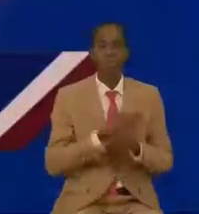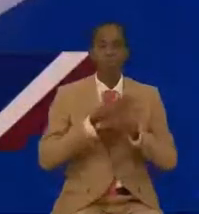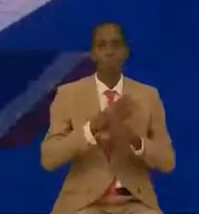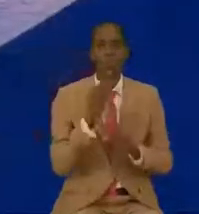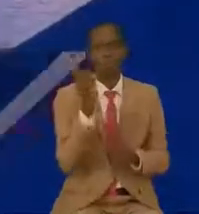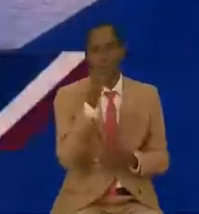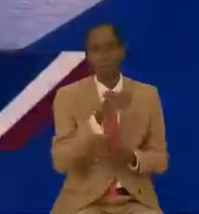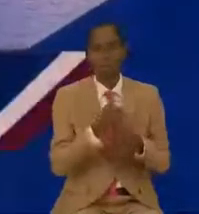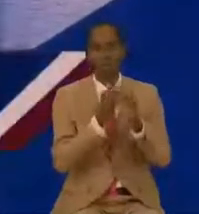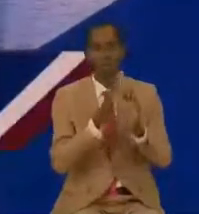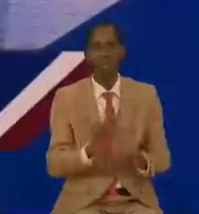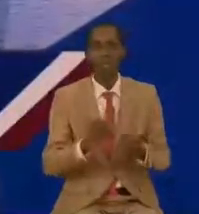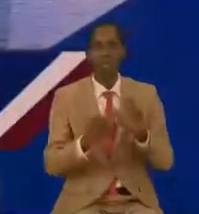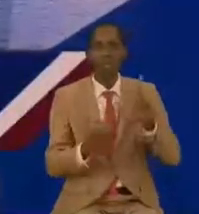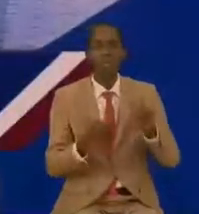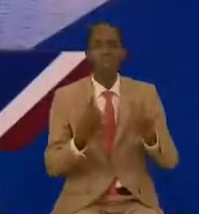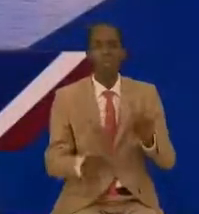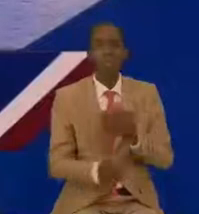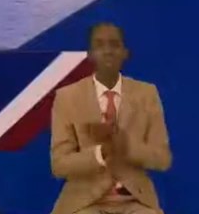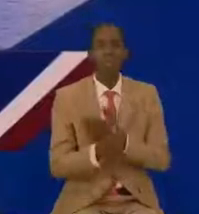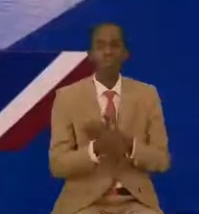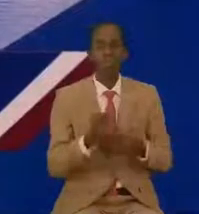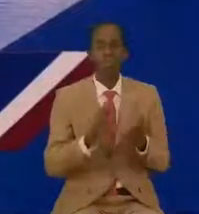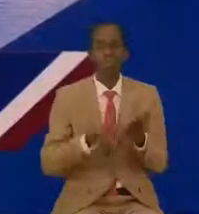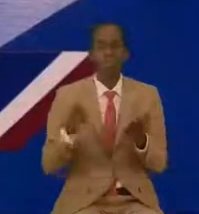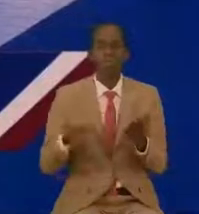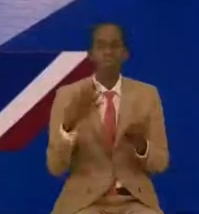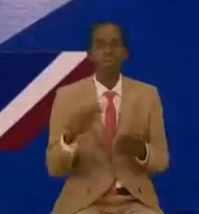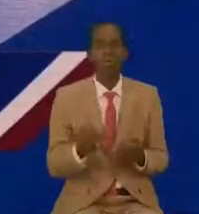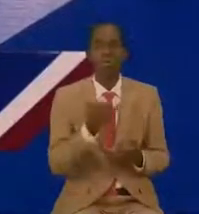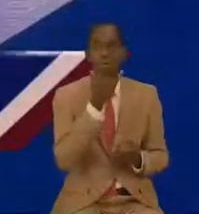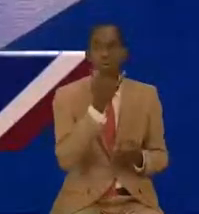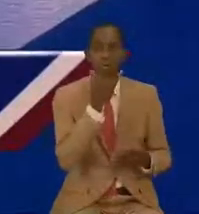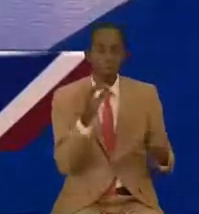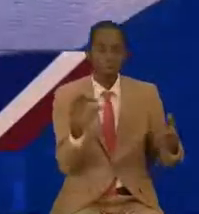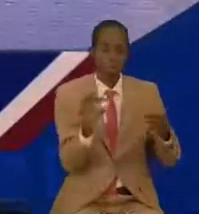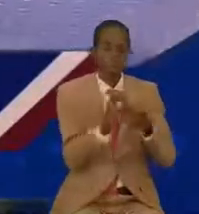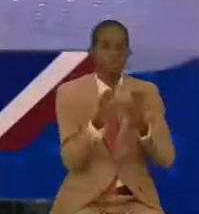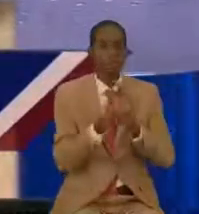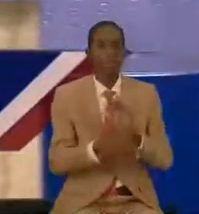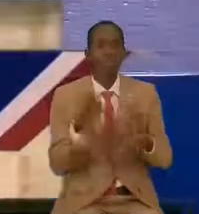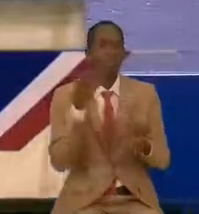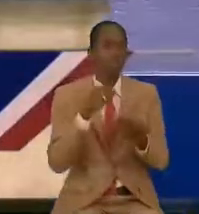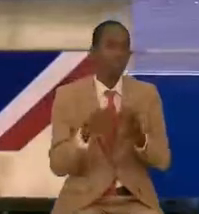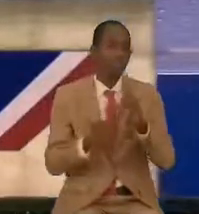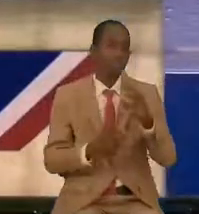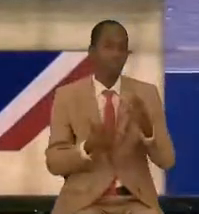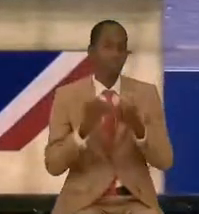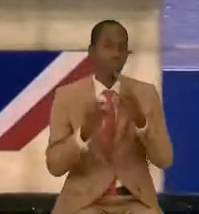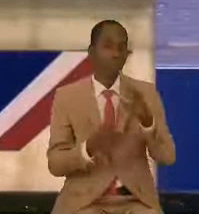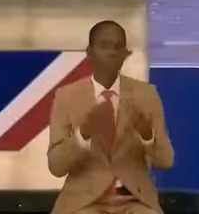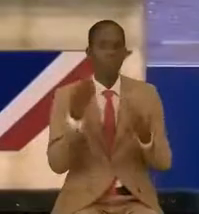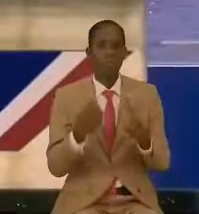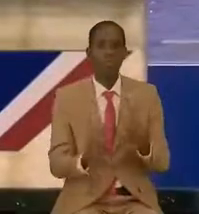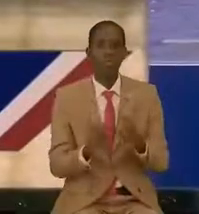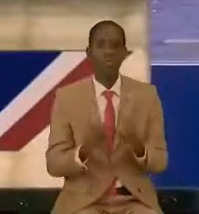Trois, la conséquence fatale d'un attachement erroné. Première partie ici,